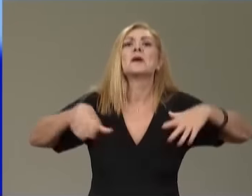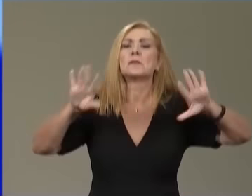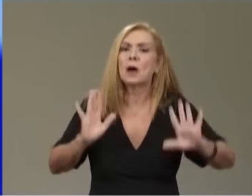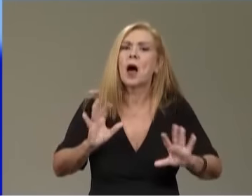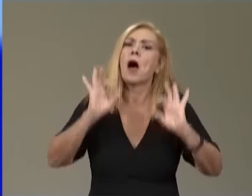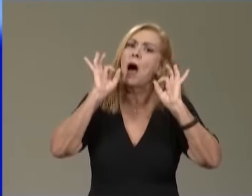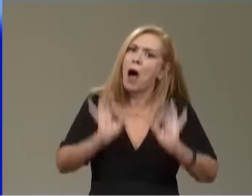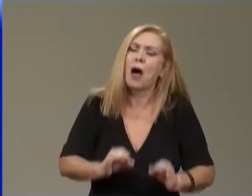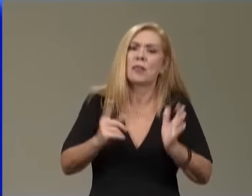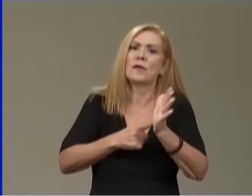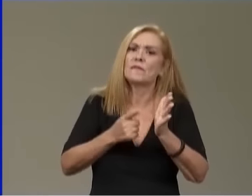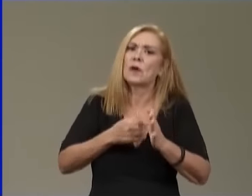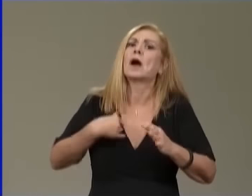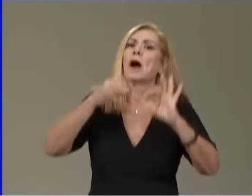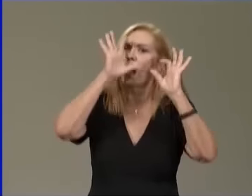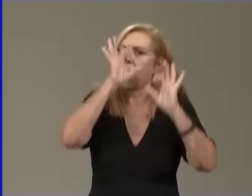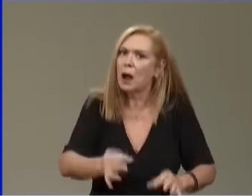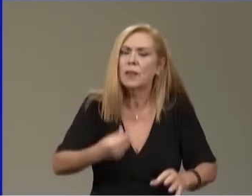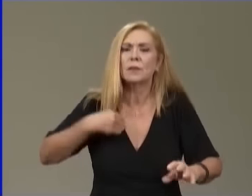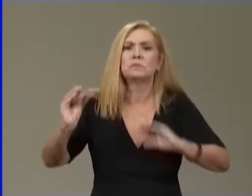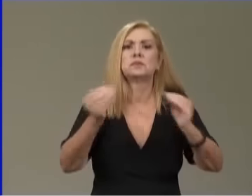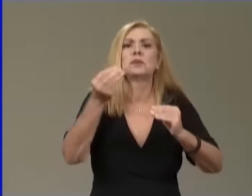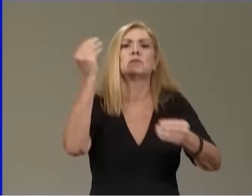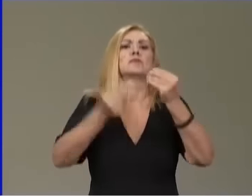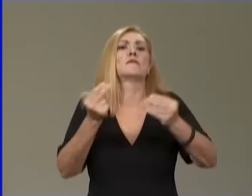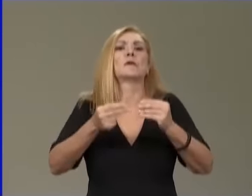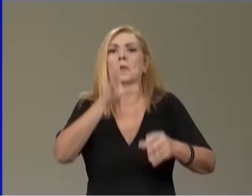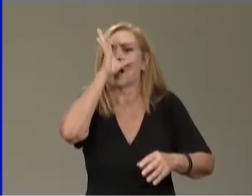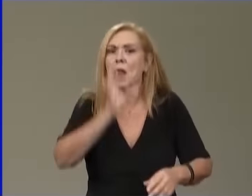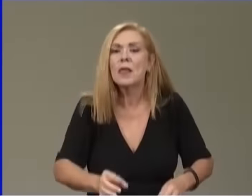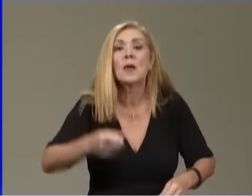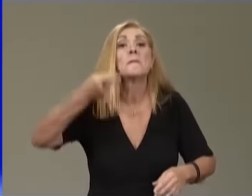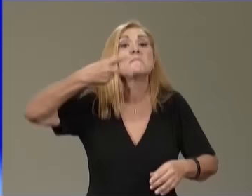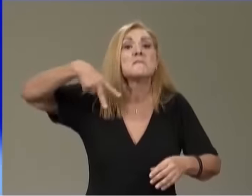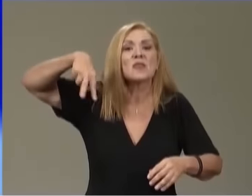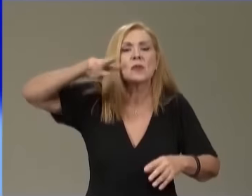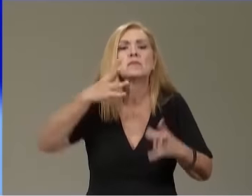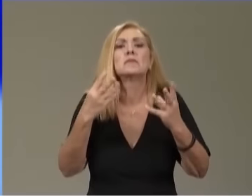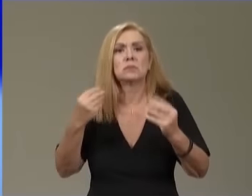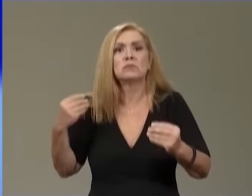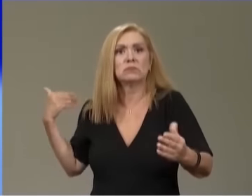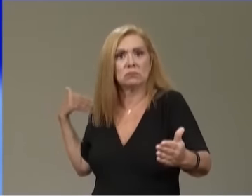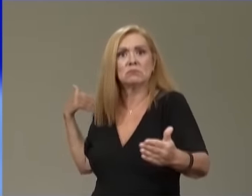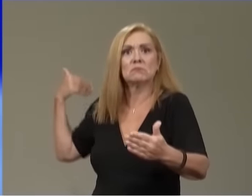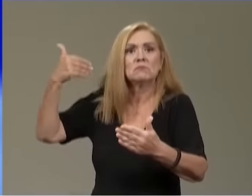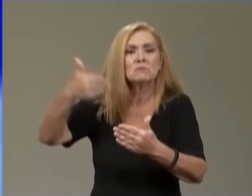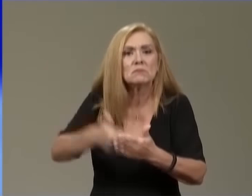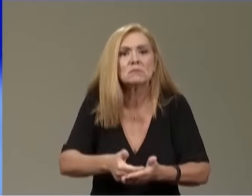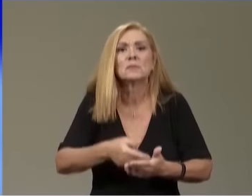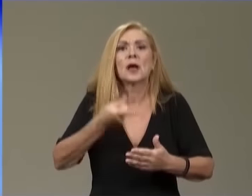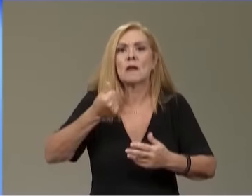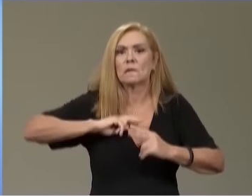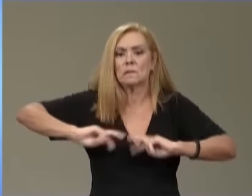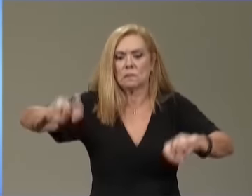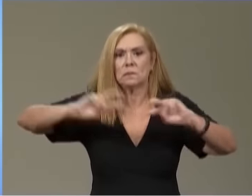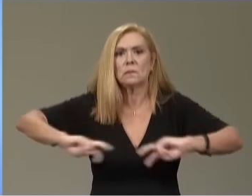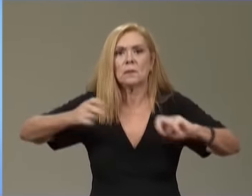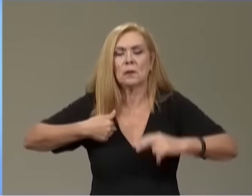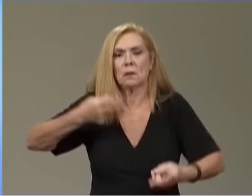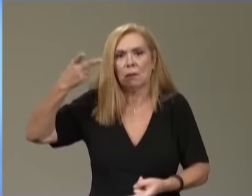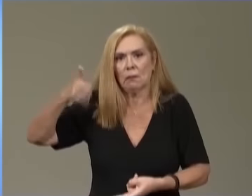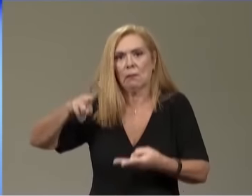τον ουρανό της χώρας μας. Πράγματι, ο πληθωρισμός ροκανίζει εδώ και καιρό τα πορτοφόλια των οικοκυριών και τα ταμεία